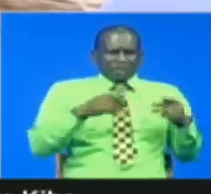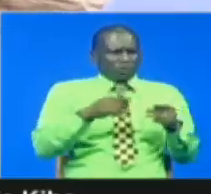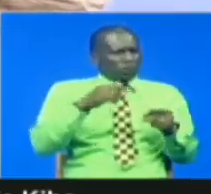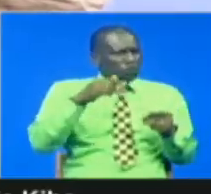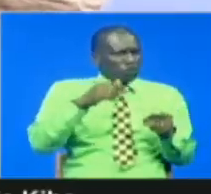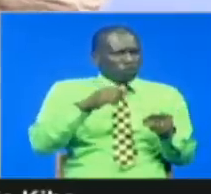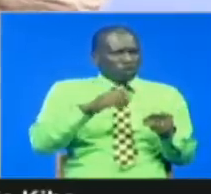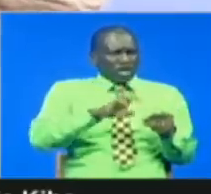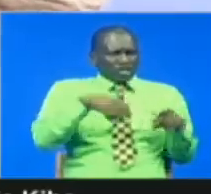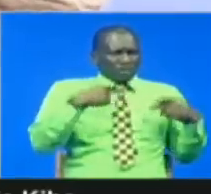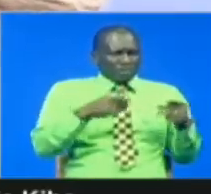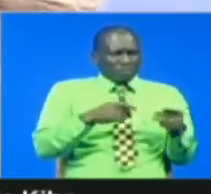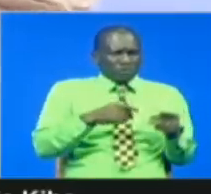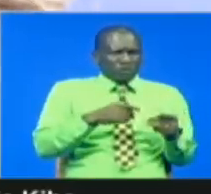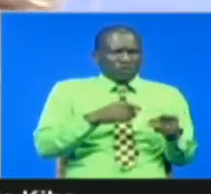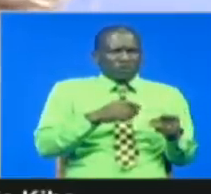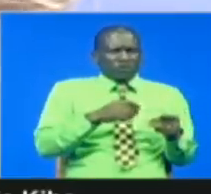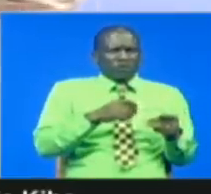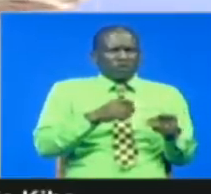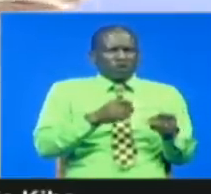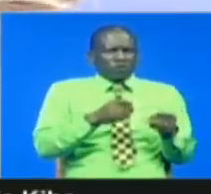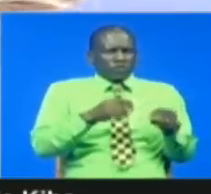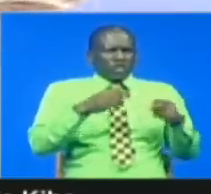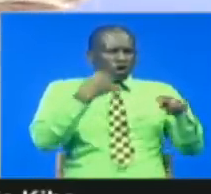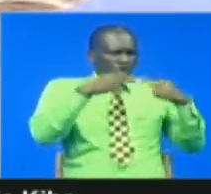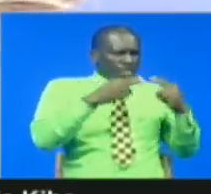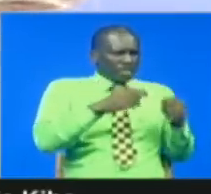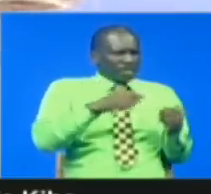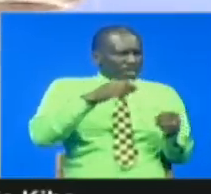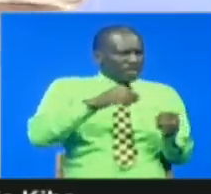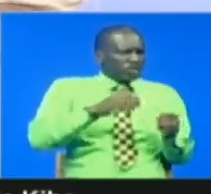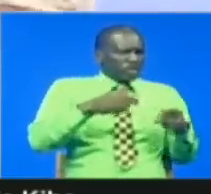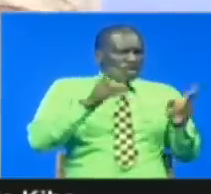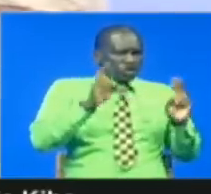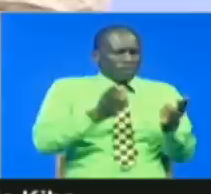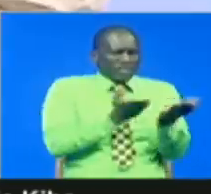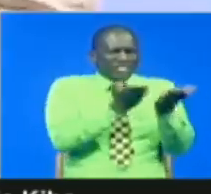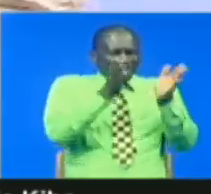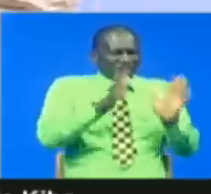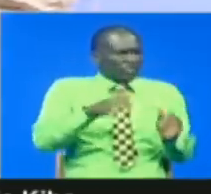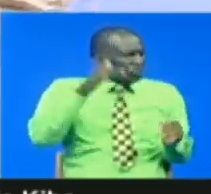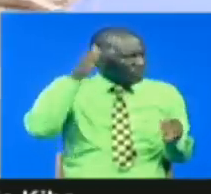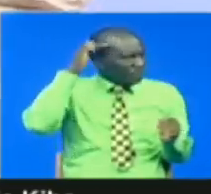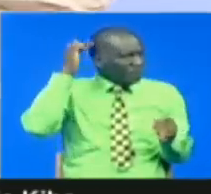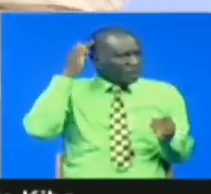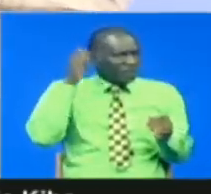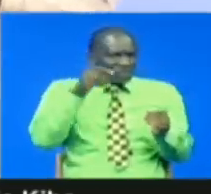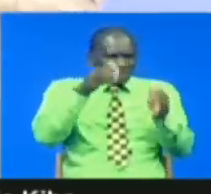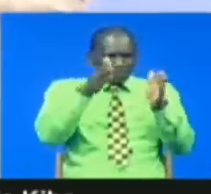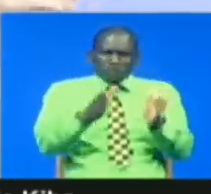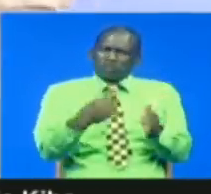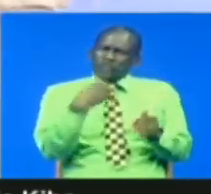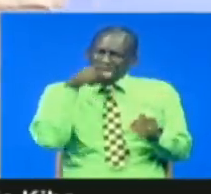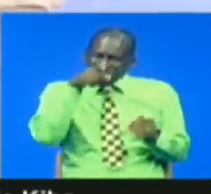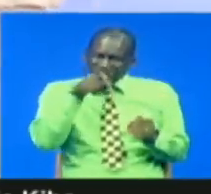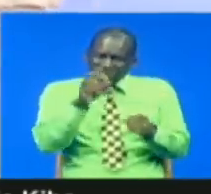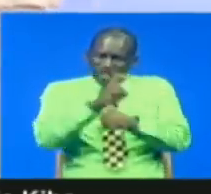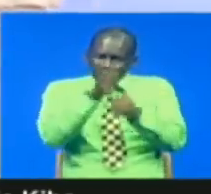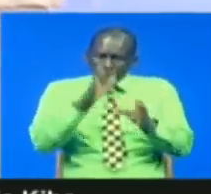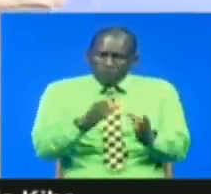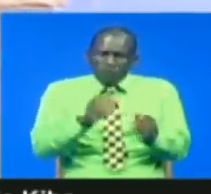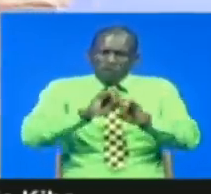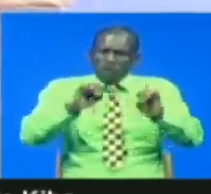hao jamaa secret garden wa black au waiters wa wanavaa black. So, yeah, na huyu hapo, huyu ni hapo uliniambia ni huyu ni supervisor